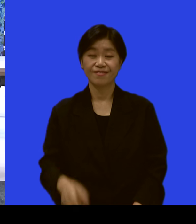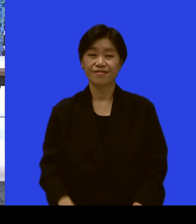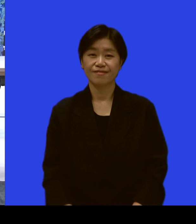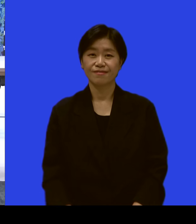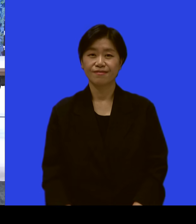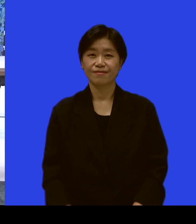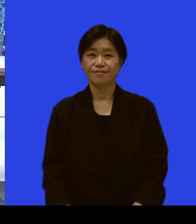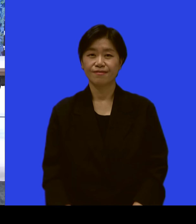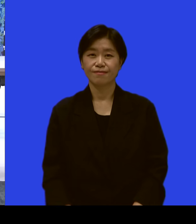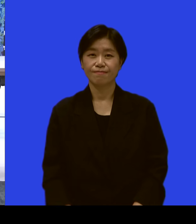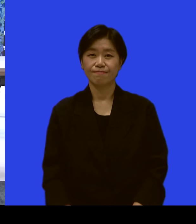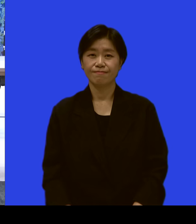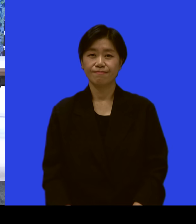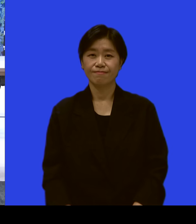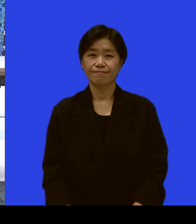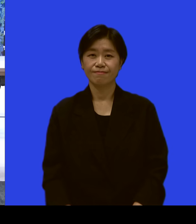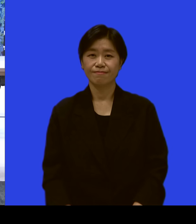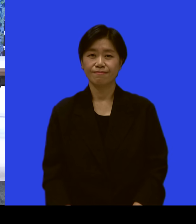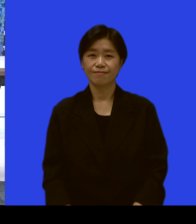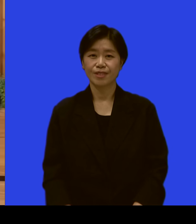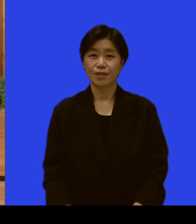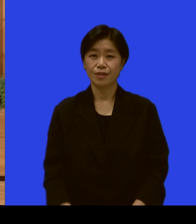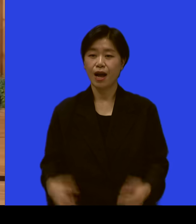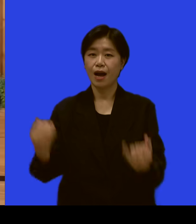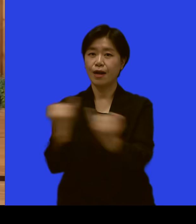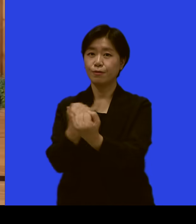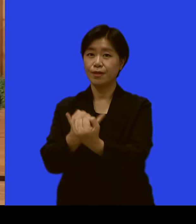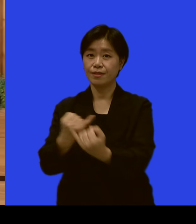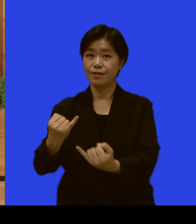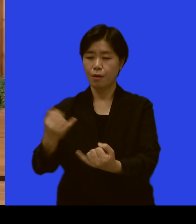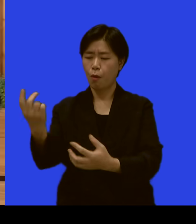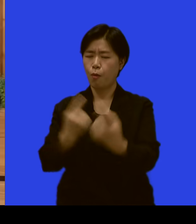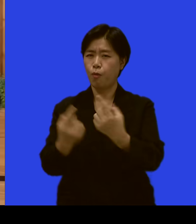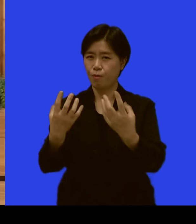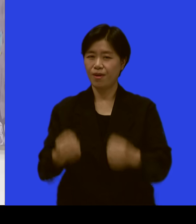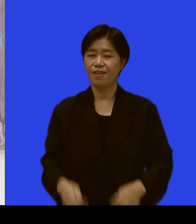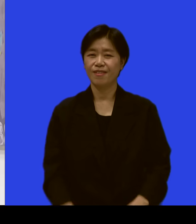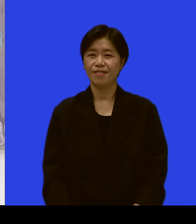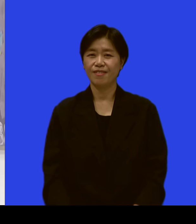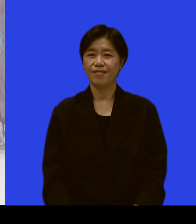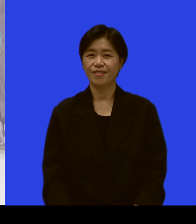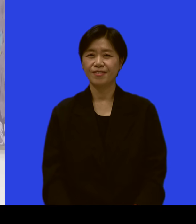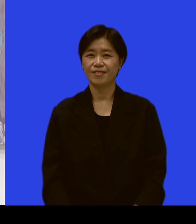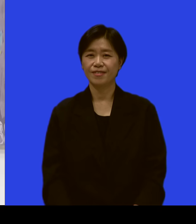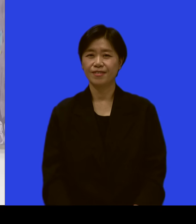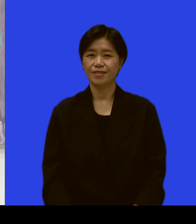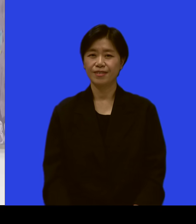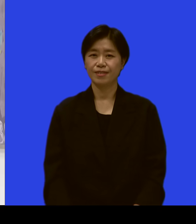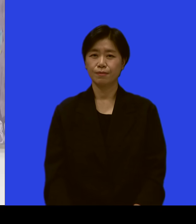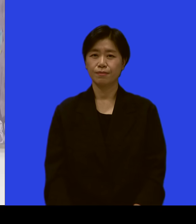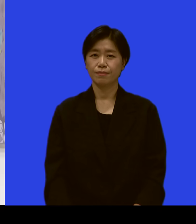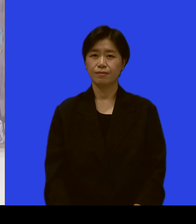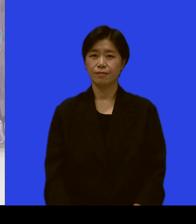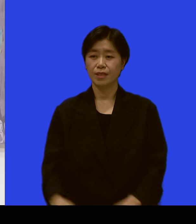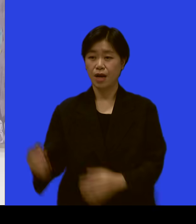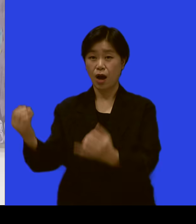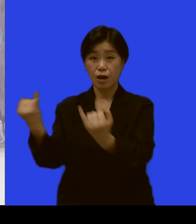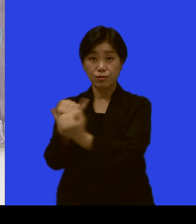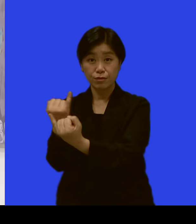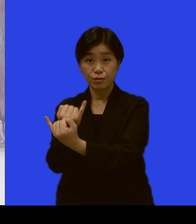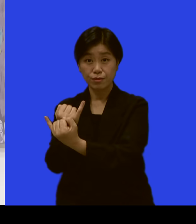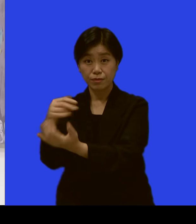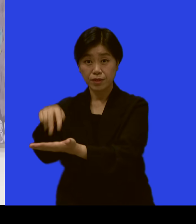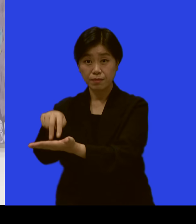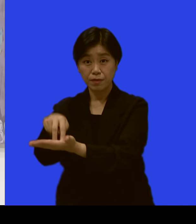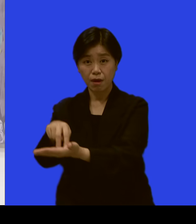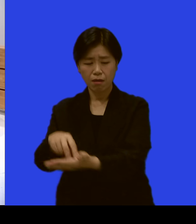하다 보니까 되게 어머님들이 좋아하시는 좋아하시죠. 거죠. 그리고 내 아들한테 받지